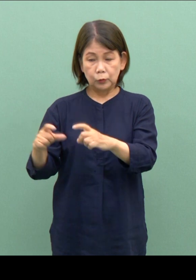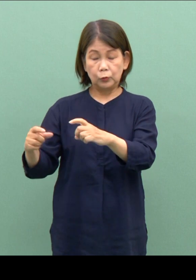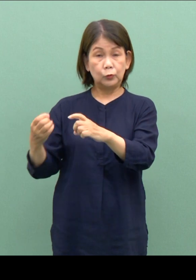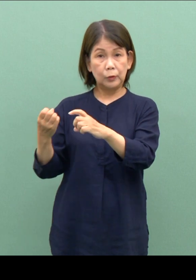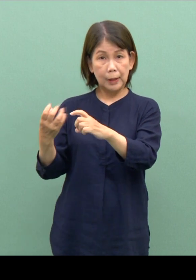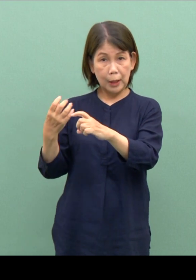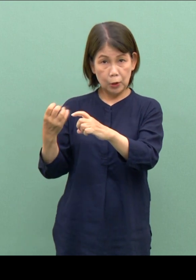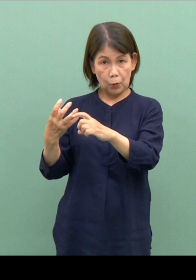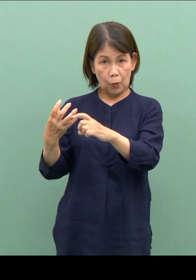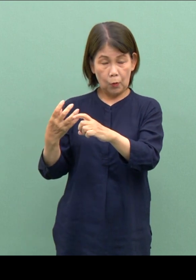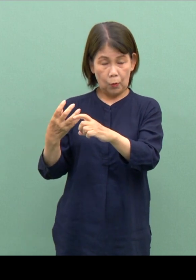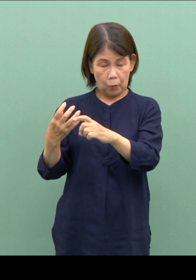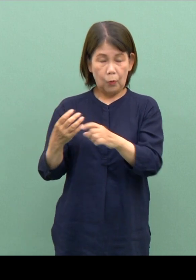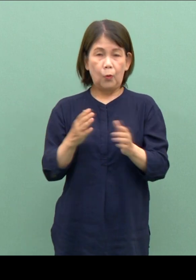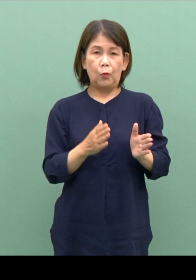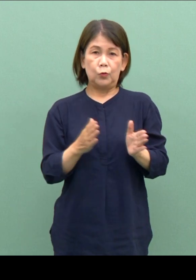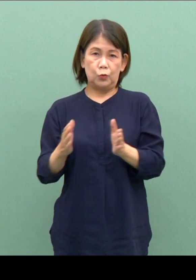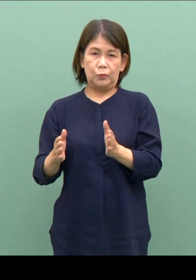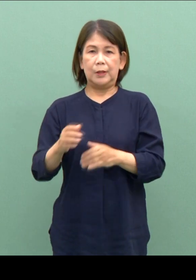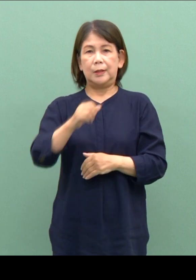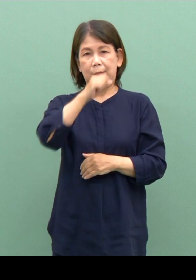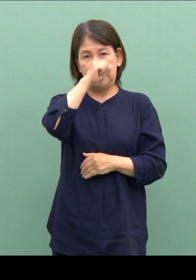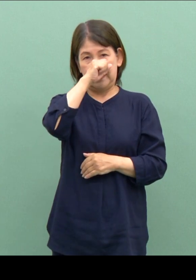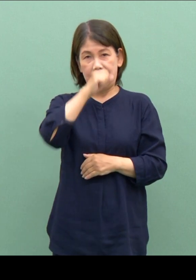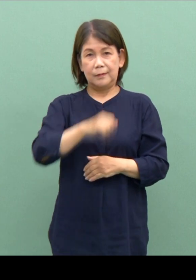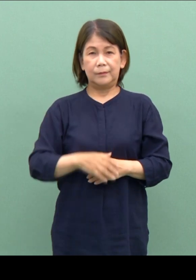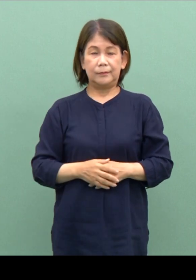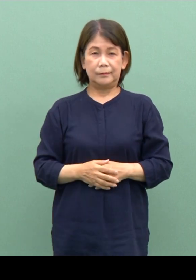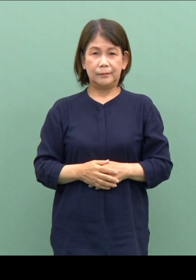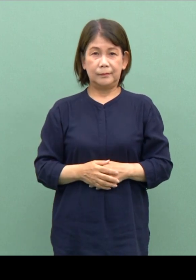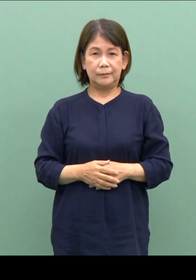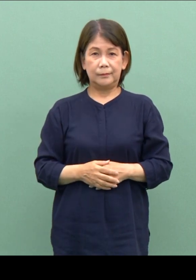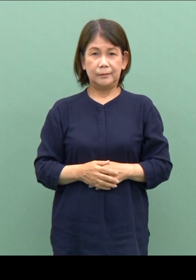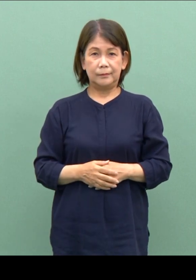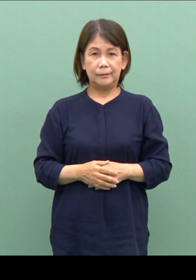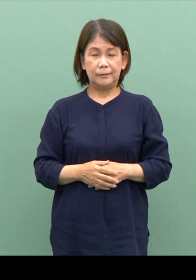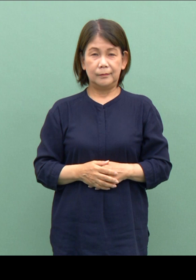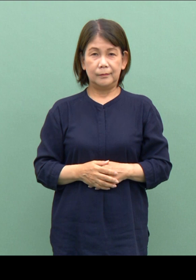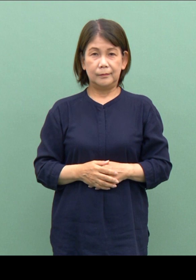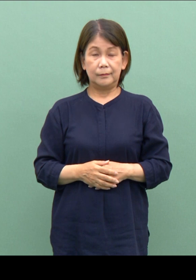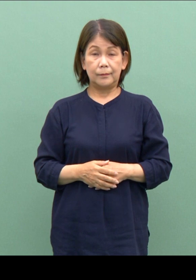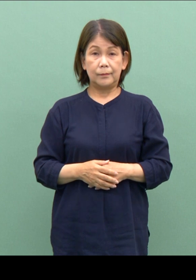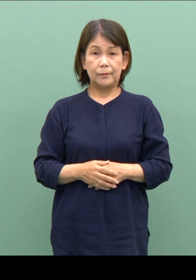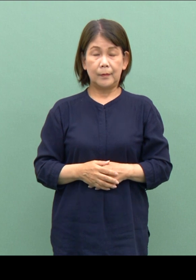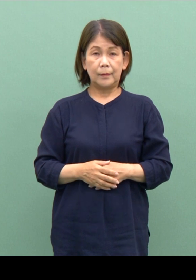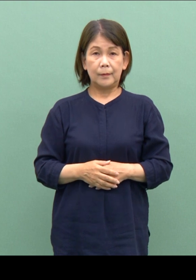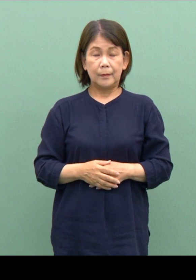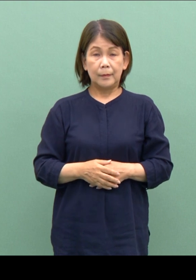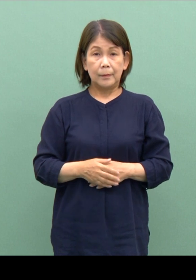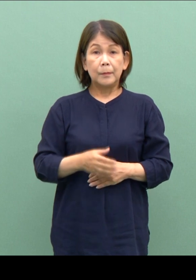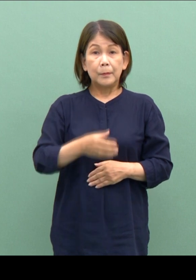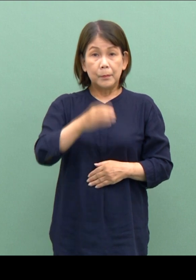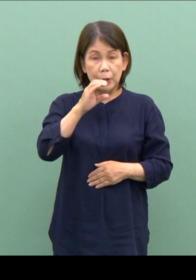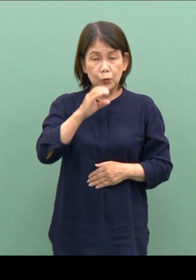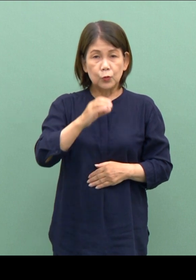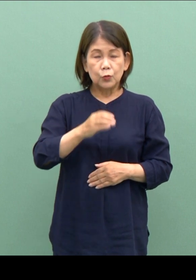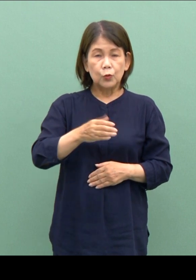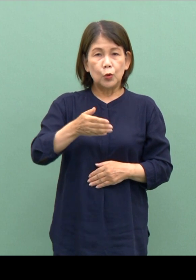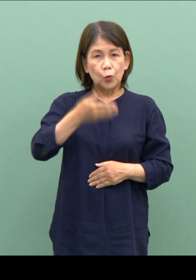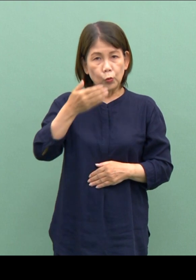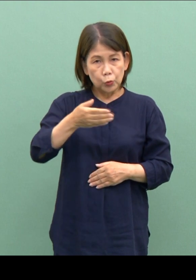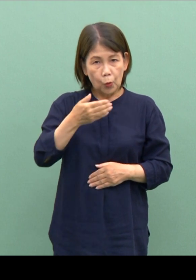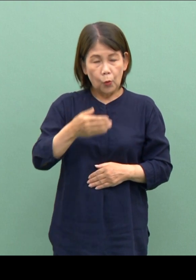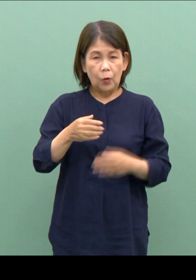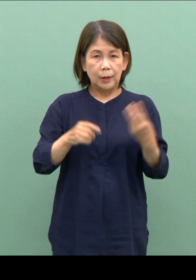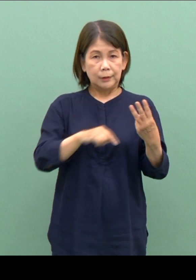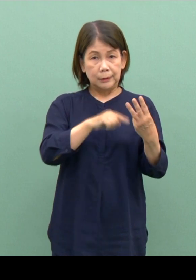また携帯ラジオなど情報収集に役立つものを入れておきましょう。水や食料は最低3日